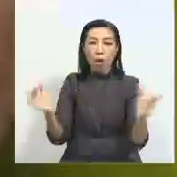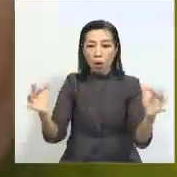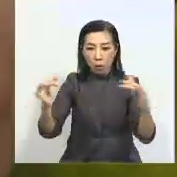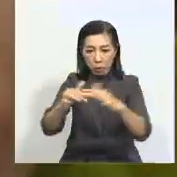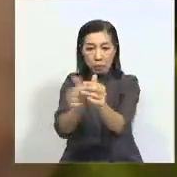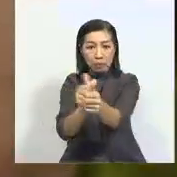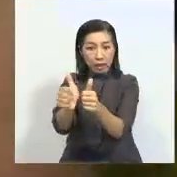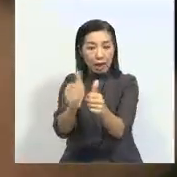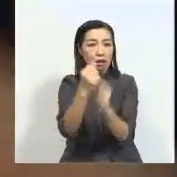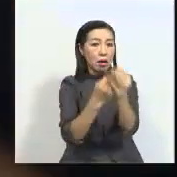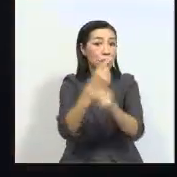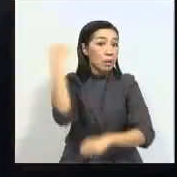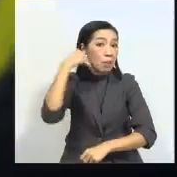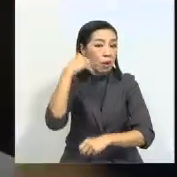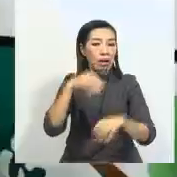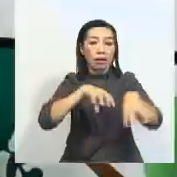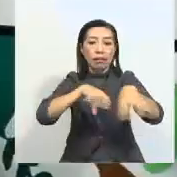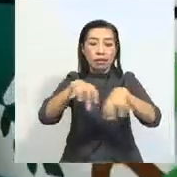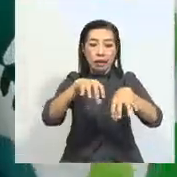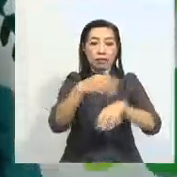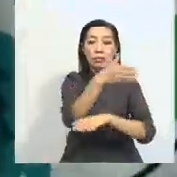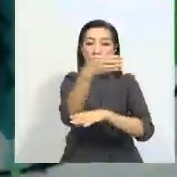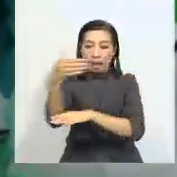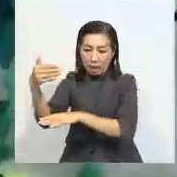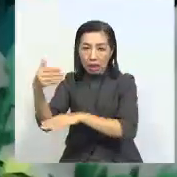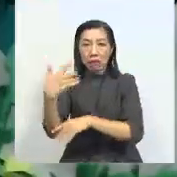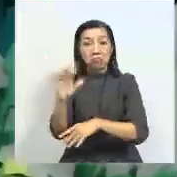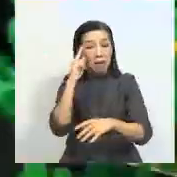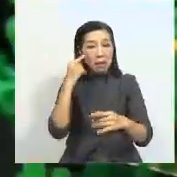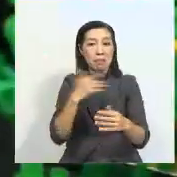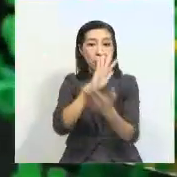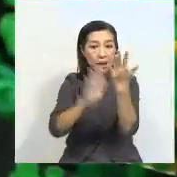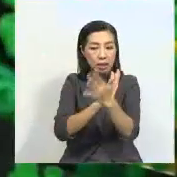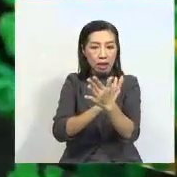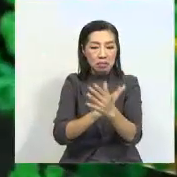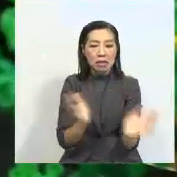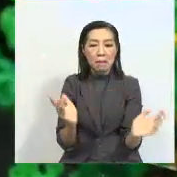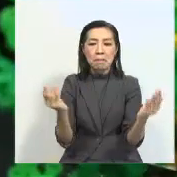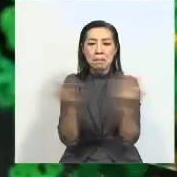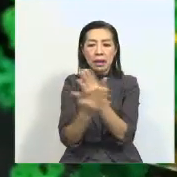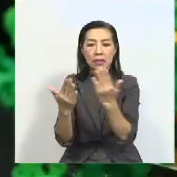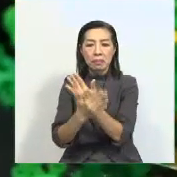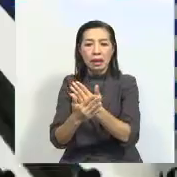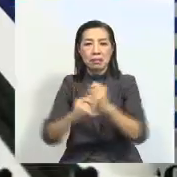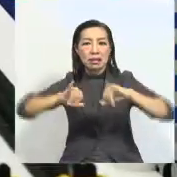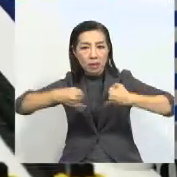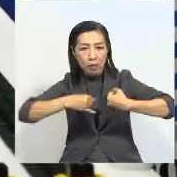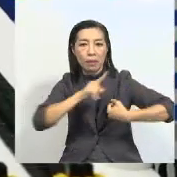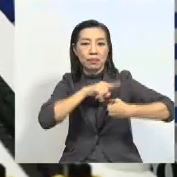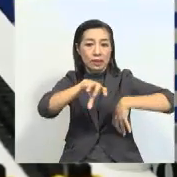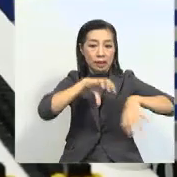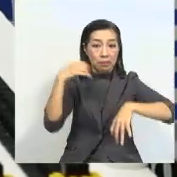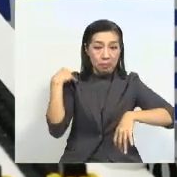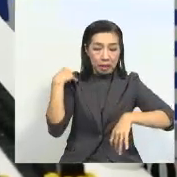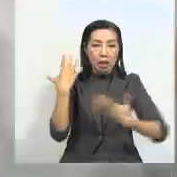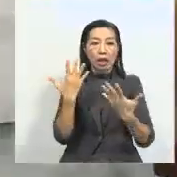จะมีการแข่งขันในระดับนานาชาติค่ะโดยเป็นการหมุนเวียนประเทศเจ้าภาพไปตามประเทศสมาชิกโจทย์ที่ทีมหลักใน